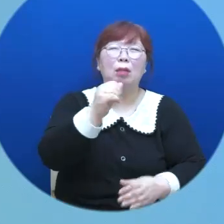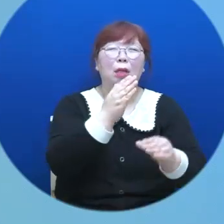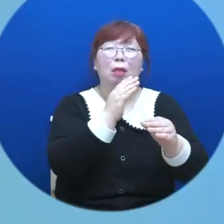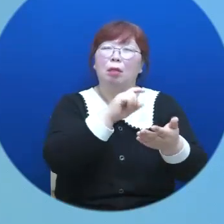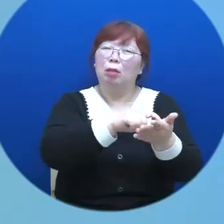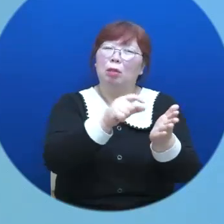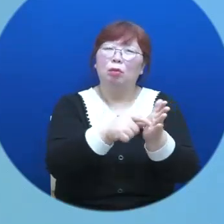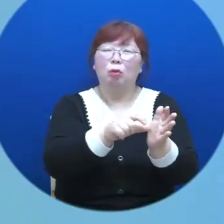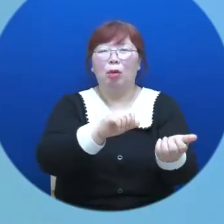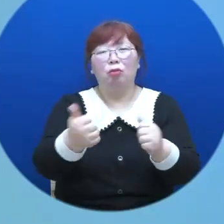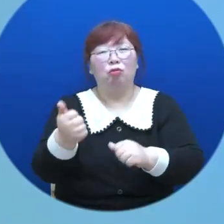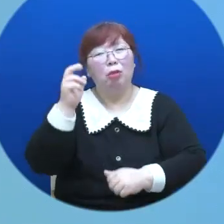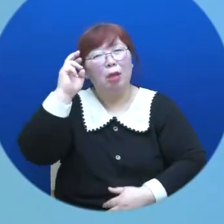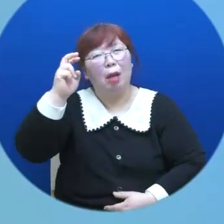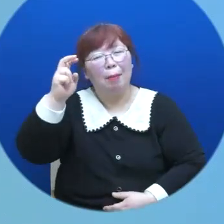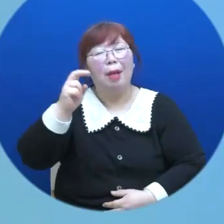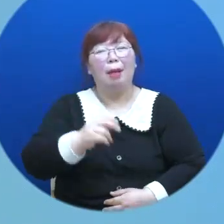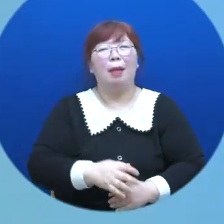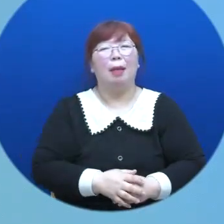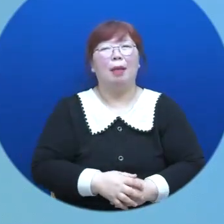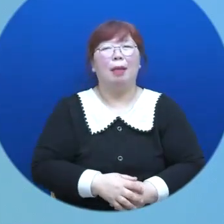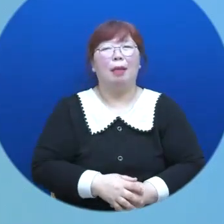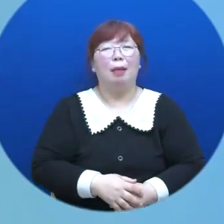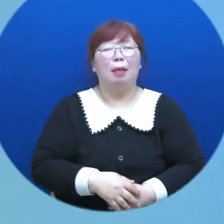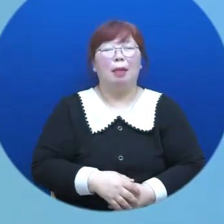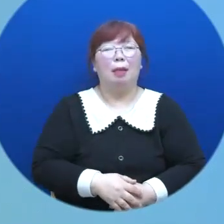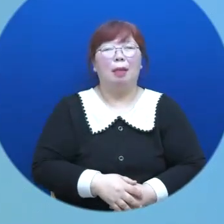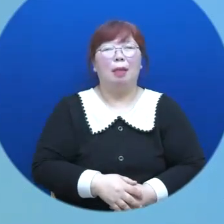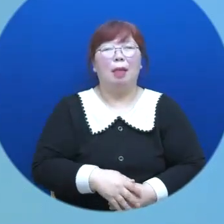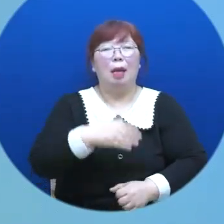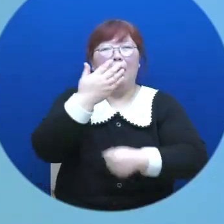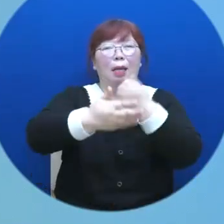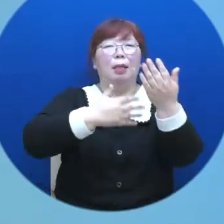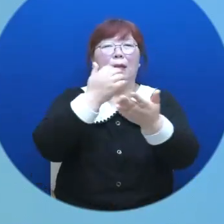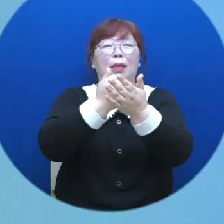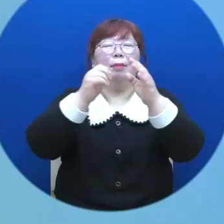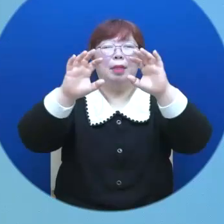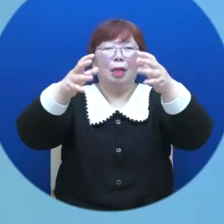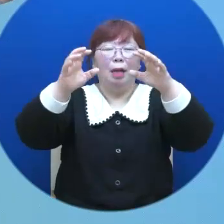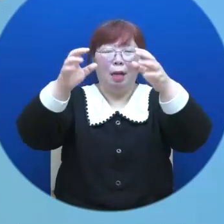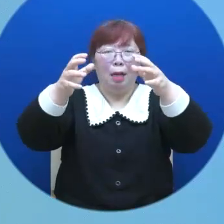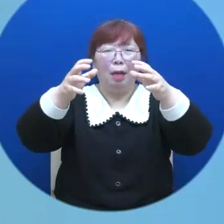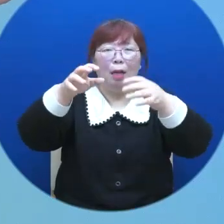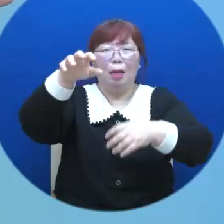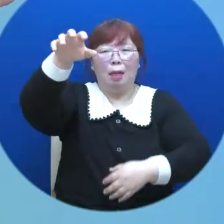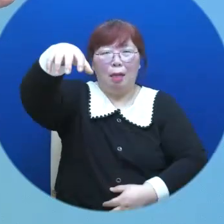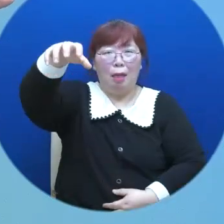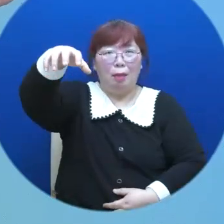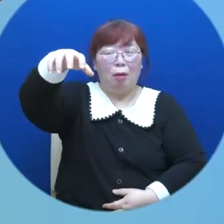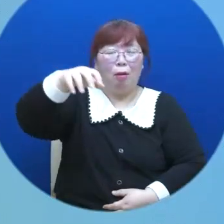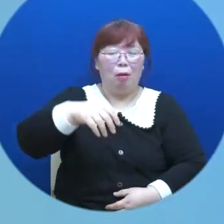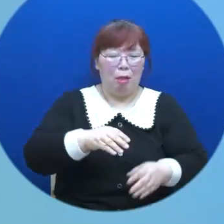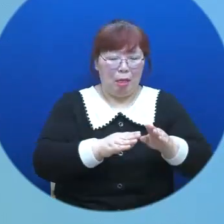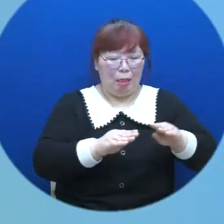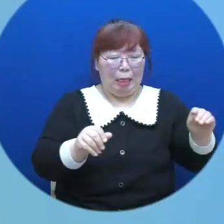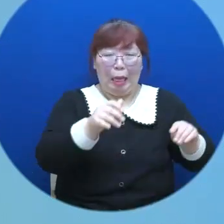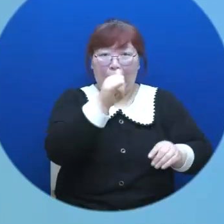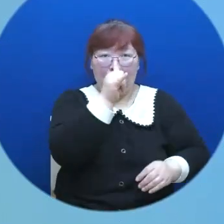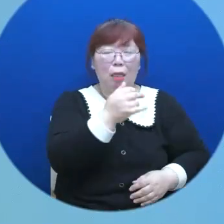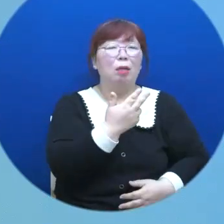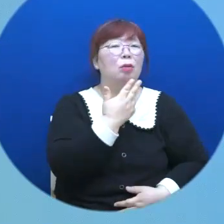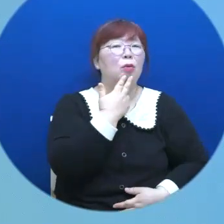떠났는데 하나님 나라 갔잖아요. 하나님 나라에 가서 땅 위에 살고 있는 자기